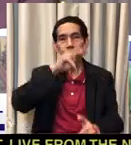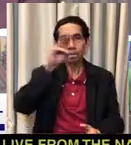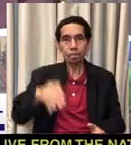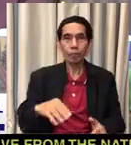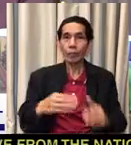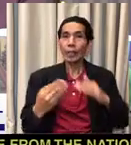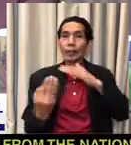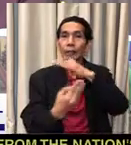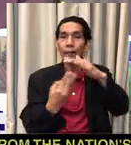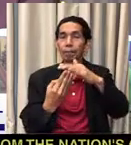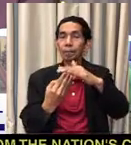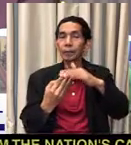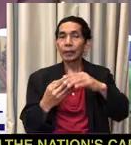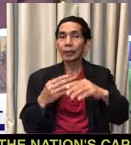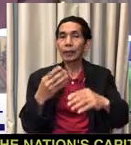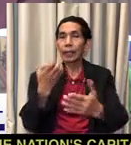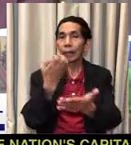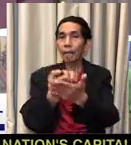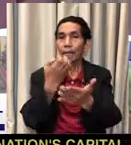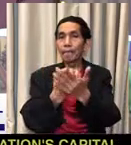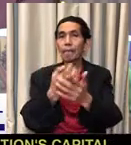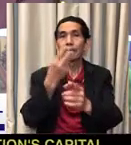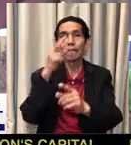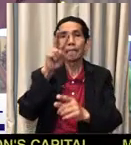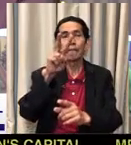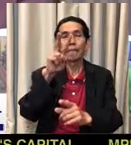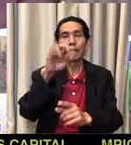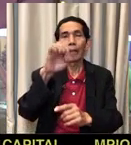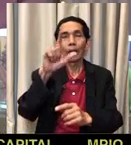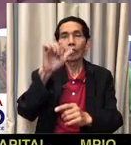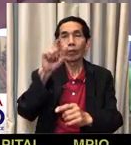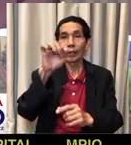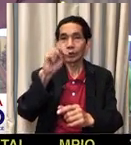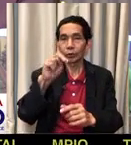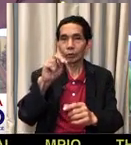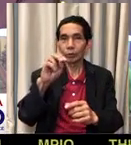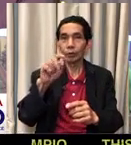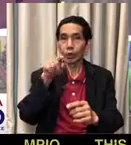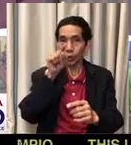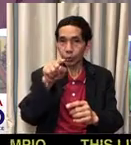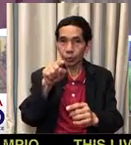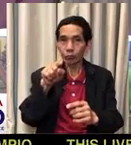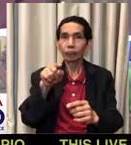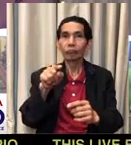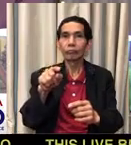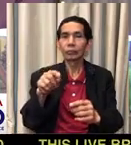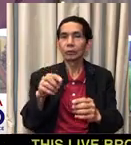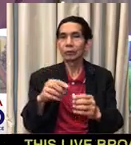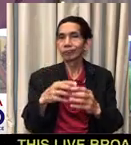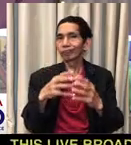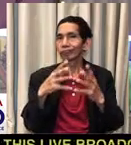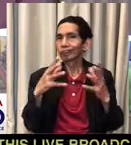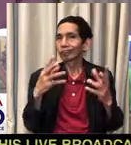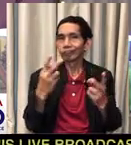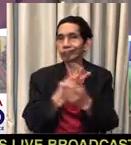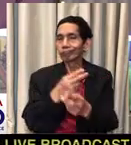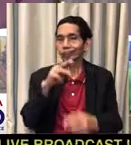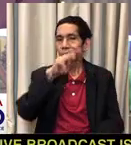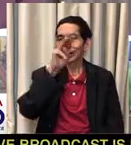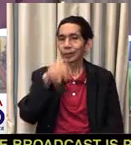on the basis, ang basis ng income, violation eh. Ibig sabihin, chaotic ang